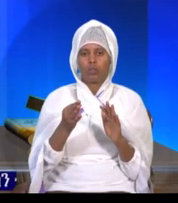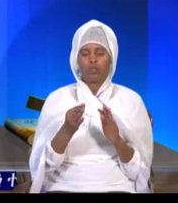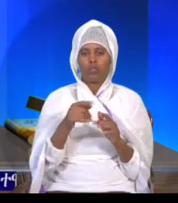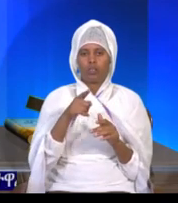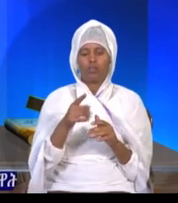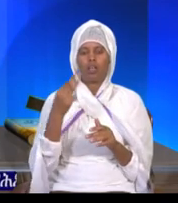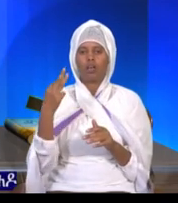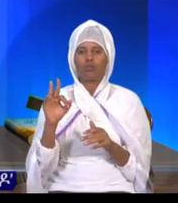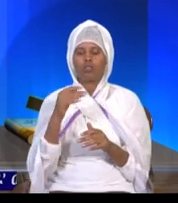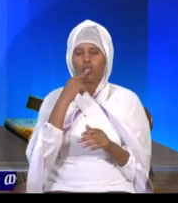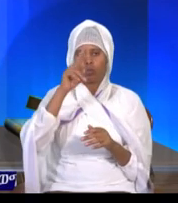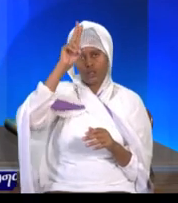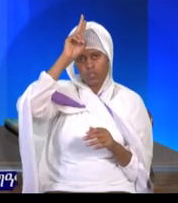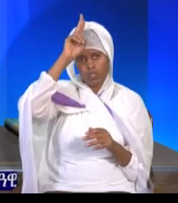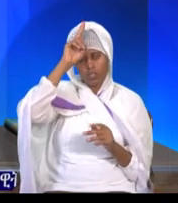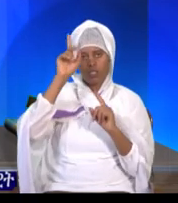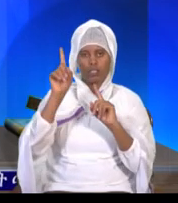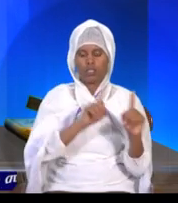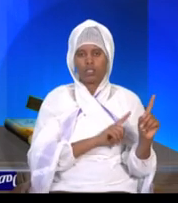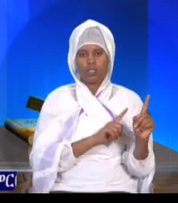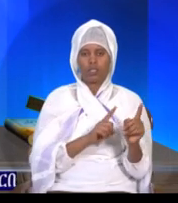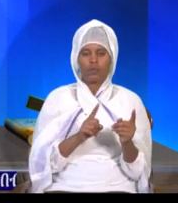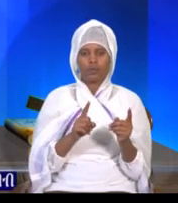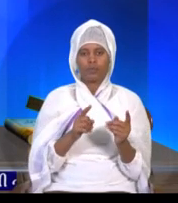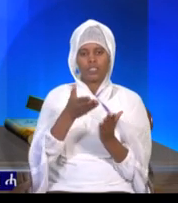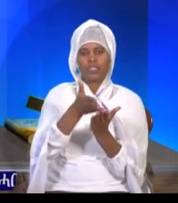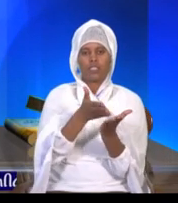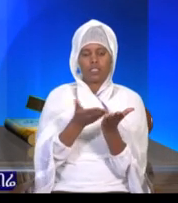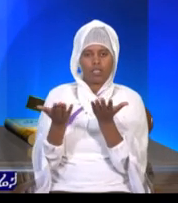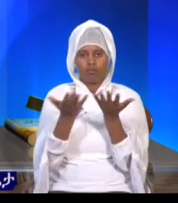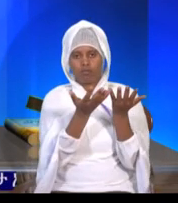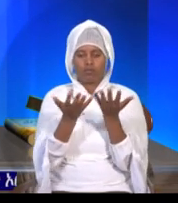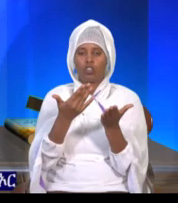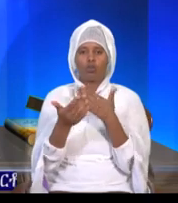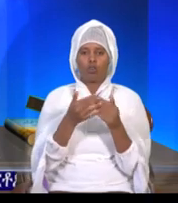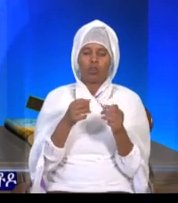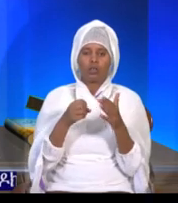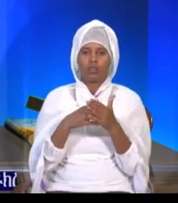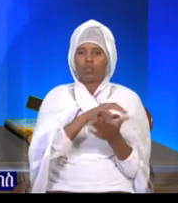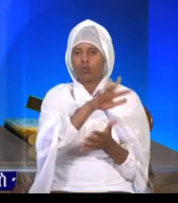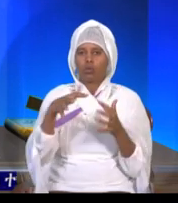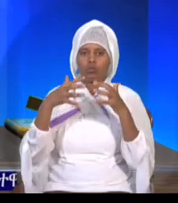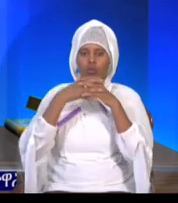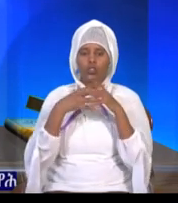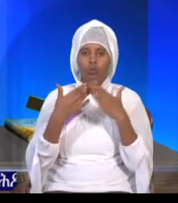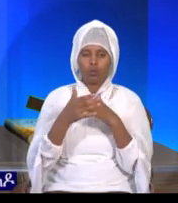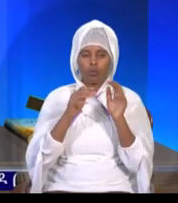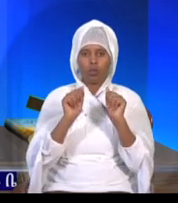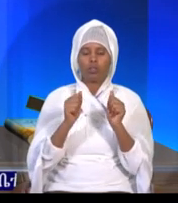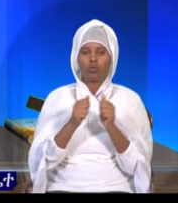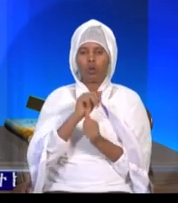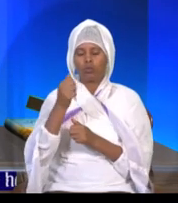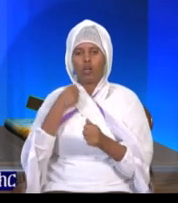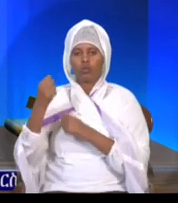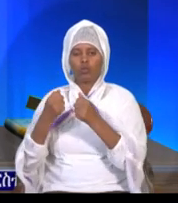ጴጥሮስ ኣብቲ ሓሙስ ሰይጣን ከም ስርናይ ክሓሕየኩም ይፍትን ኣሎ ኣነ ግን ምእንታኹም ፀለኹ ኩላትኩም ፋሕ ክትብሉ ክትገድፉኒ